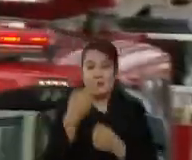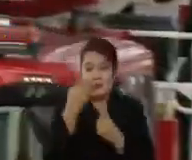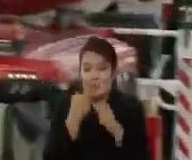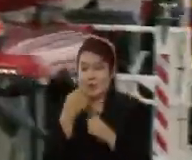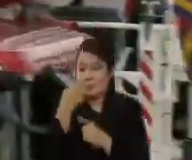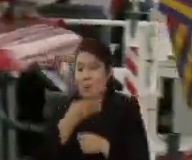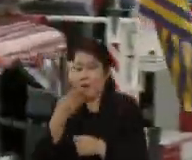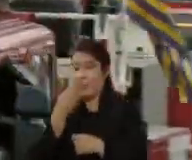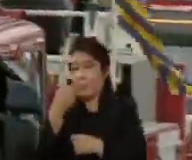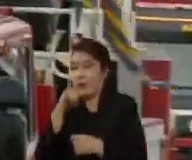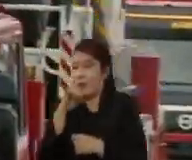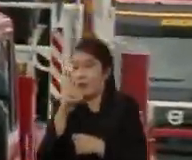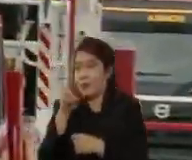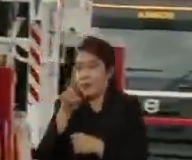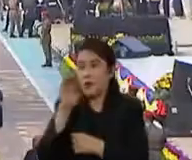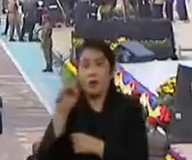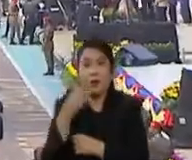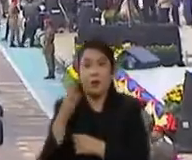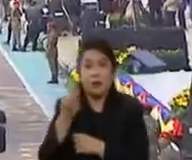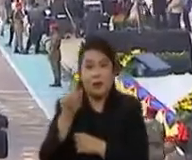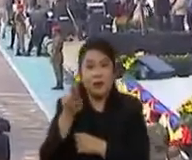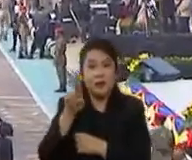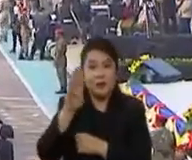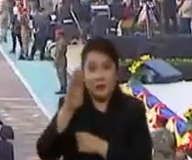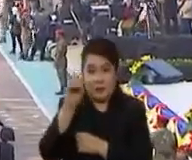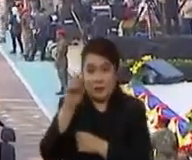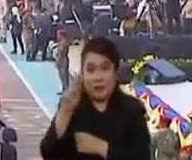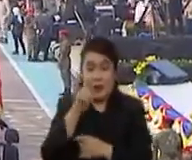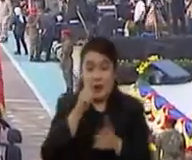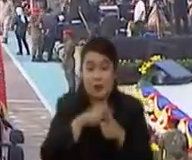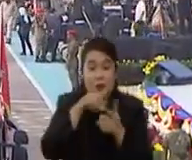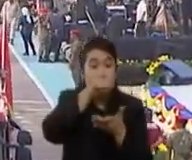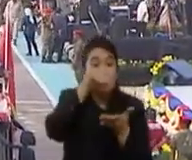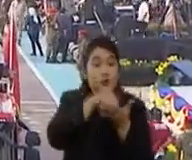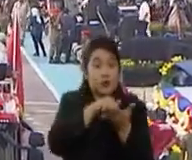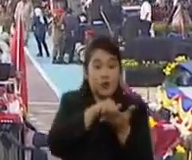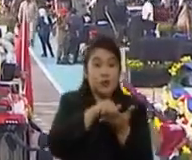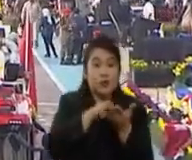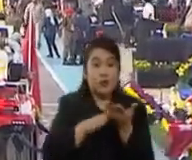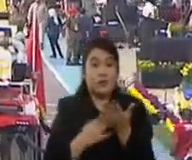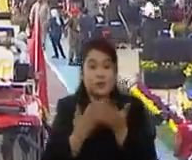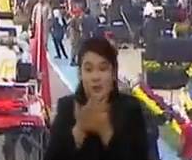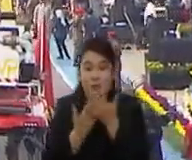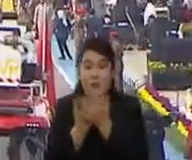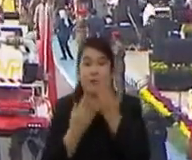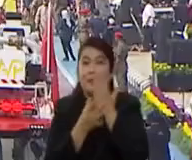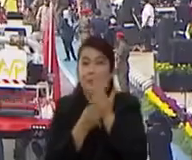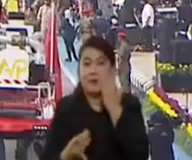dan bahan syai mudah terbakar terutama di depo atau pusat penapisan minyak.